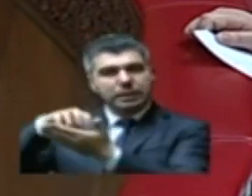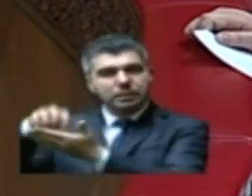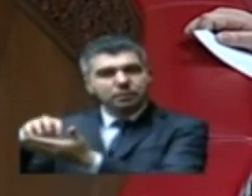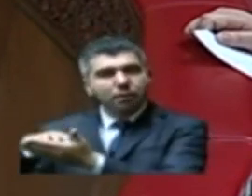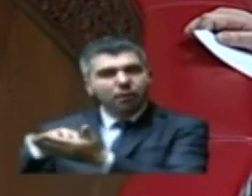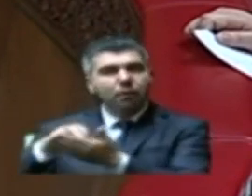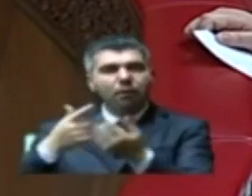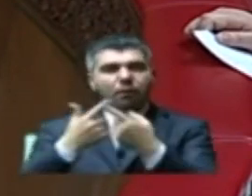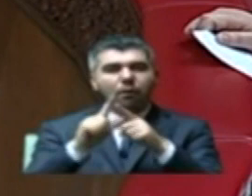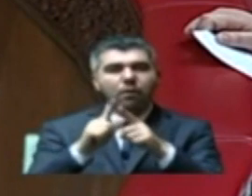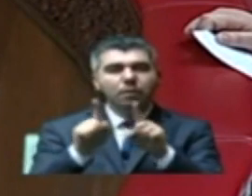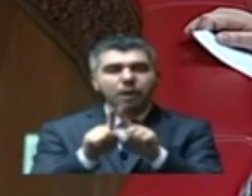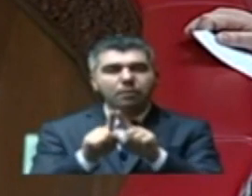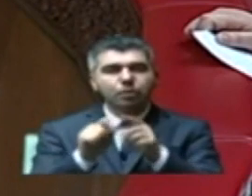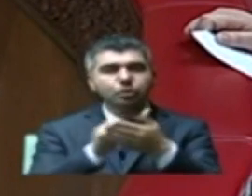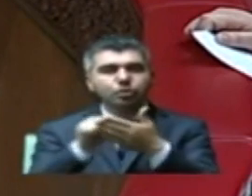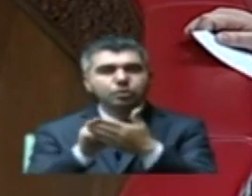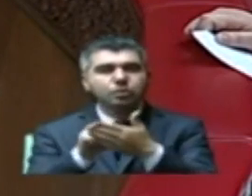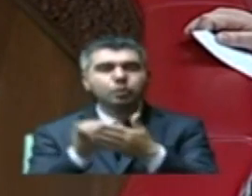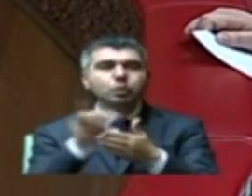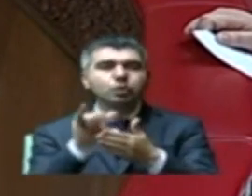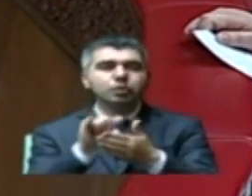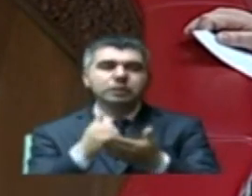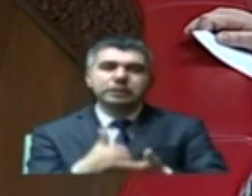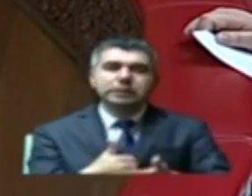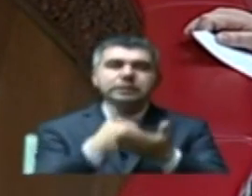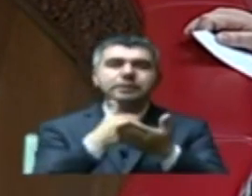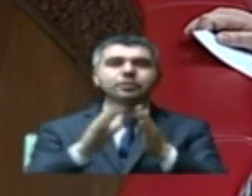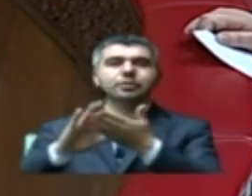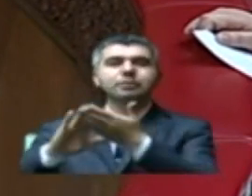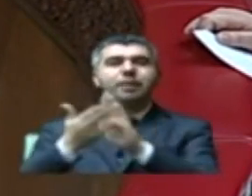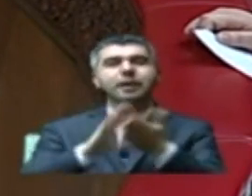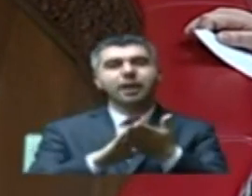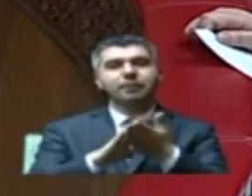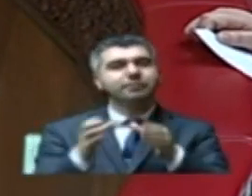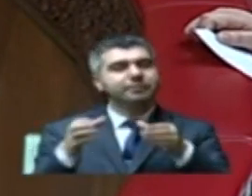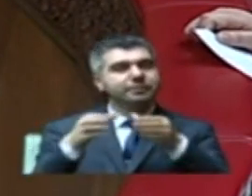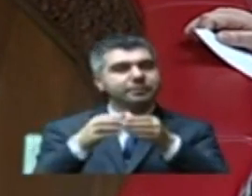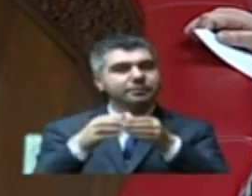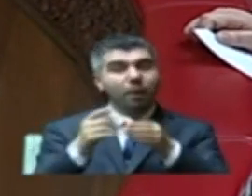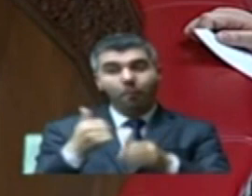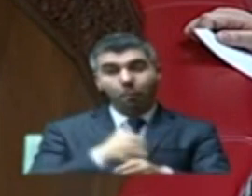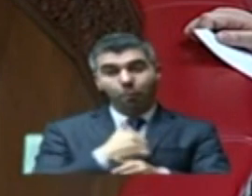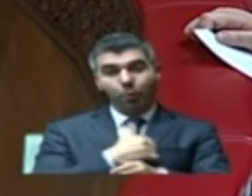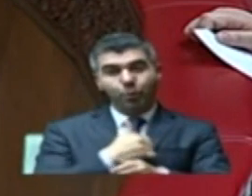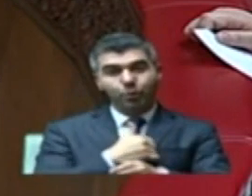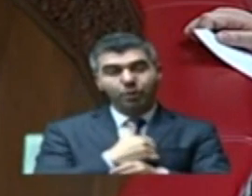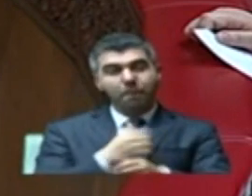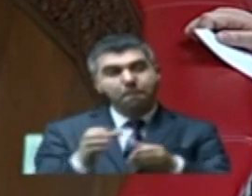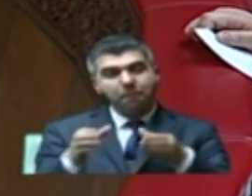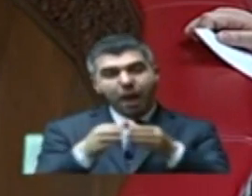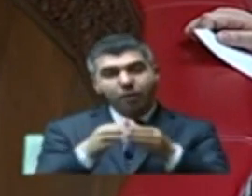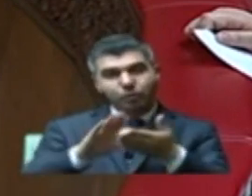للآليات، دائما الأولوية تعطى للتجمعات اللي هي في إطار تعاوني. يعني ملي كيكون الفردي مع التعاوني